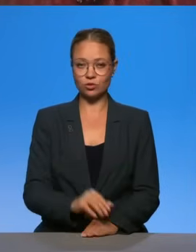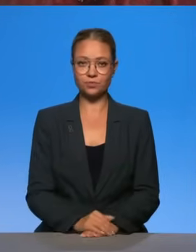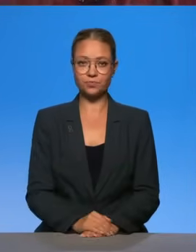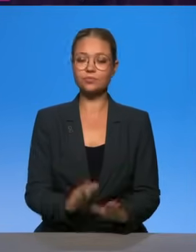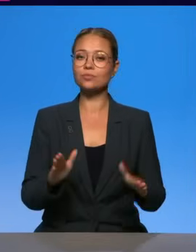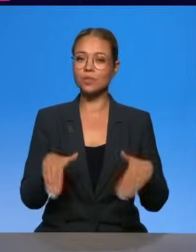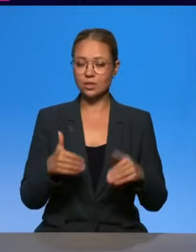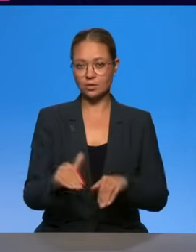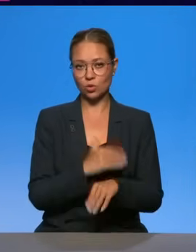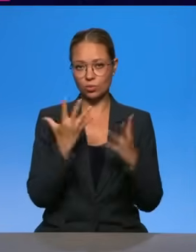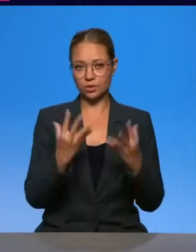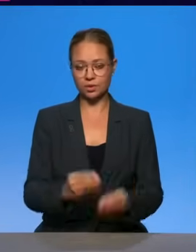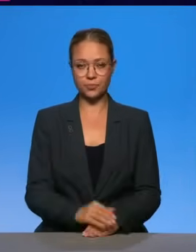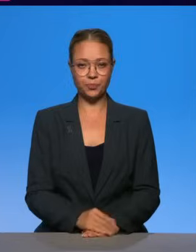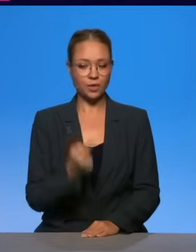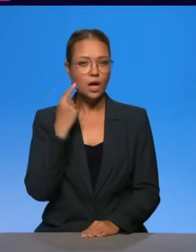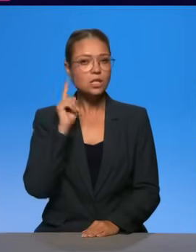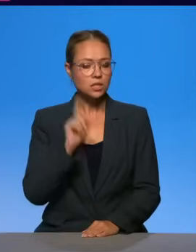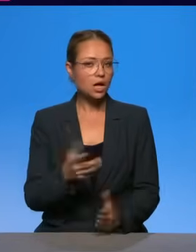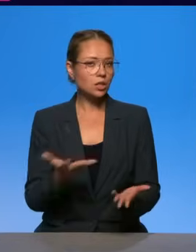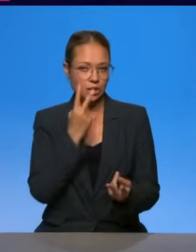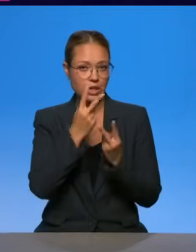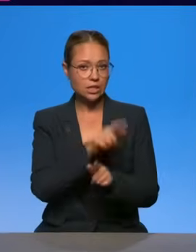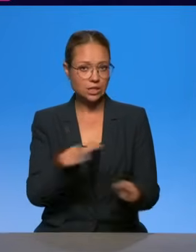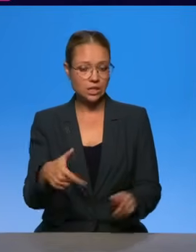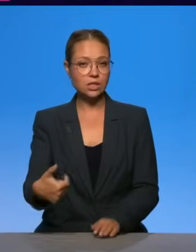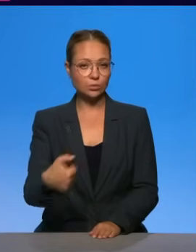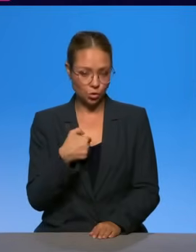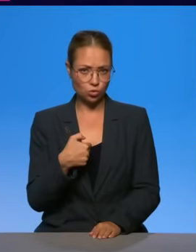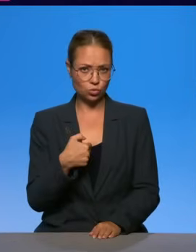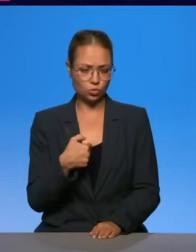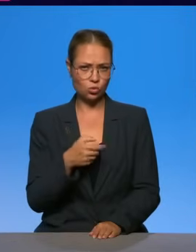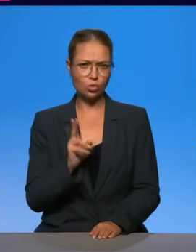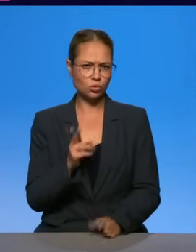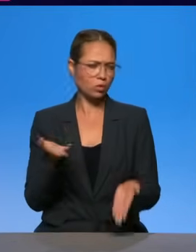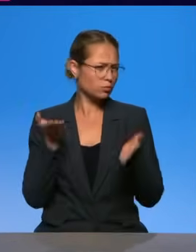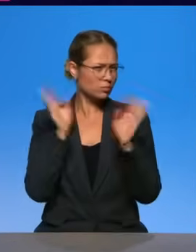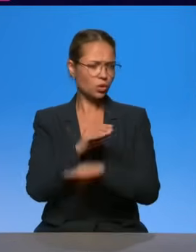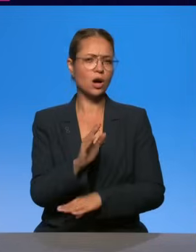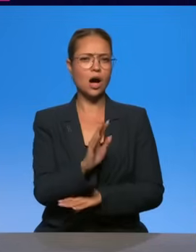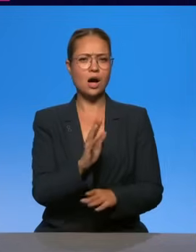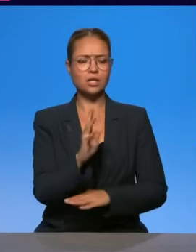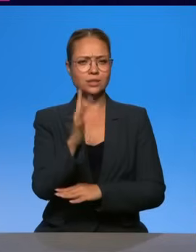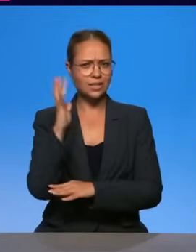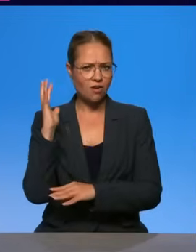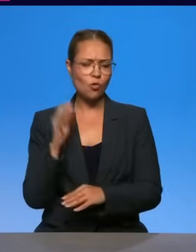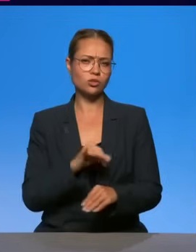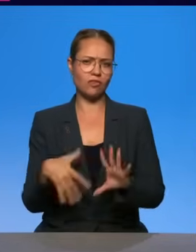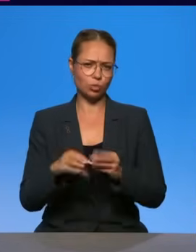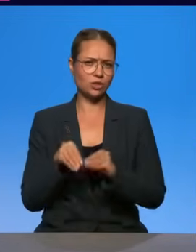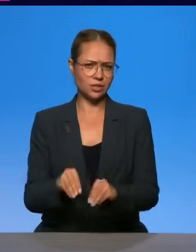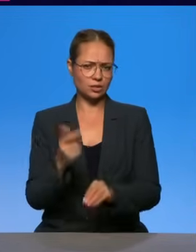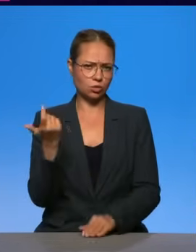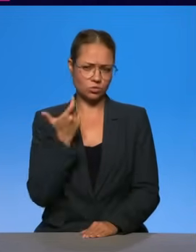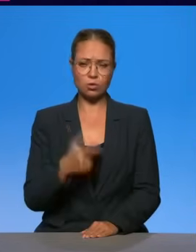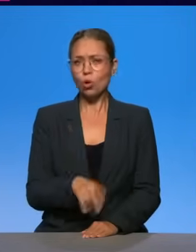Здравствуйте, добрый день. Знаете, вот нам тут пишут некоторые зрители, видимо, далекие от садоводства, и от сельского хозяйства вообще. Ну, что такого?